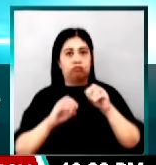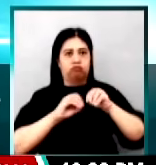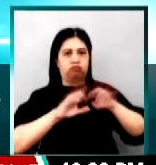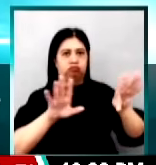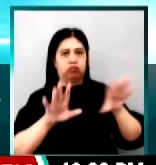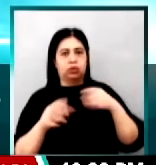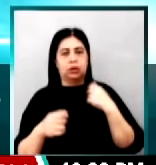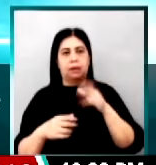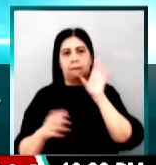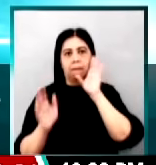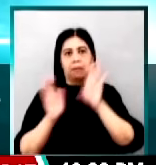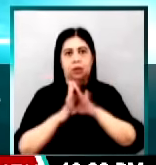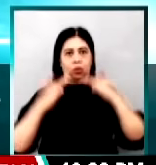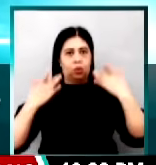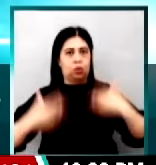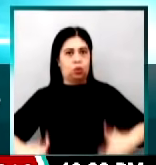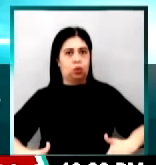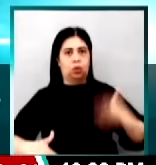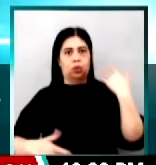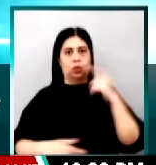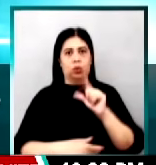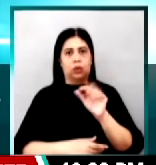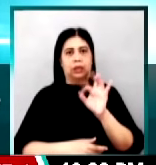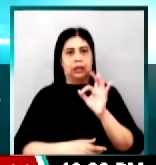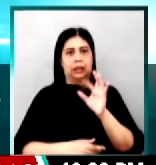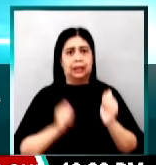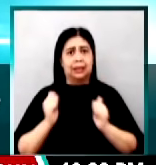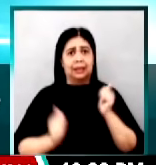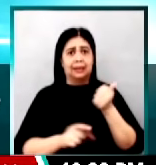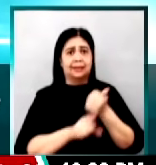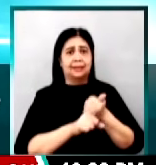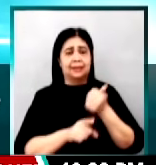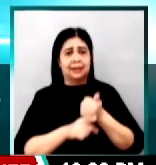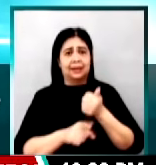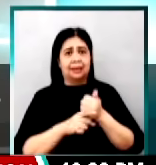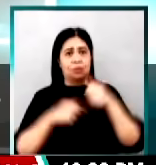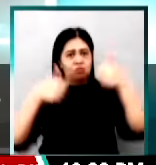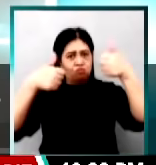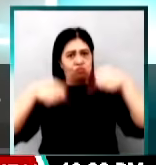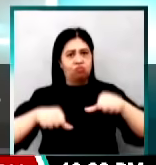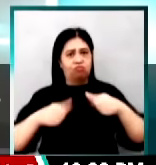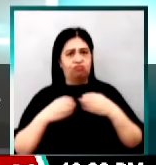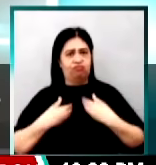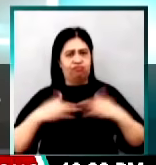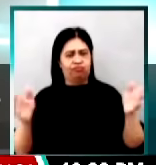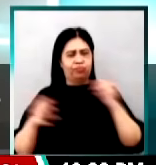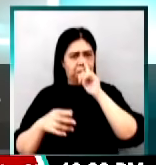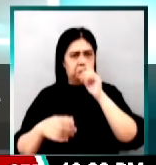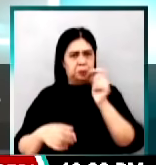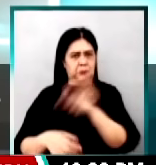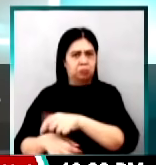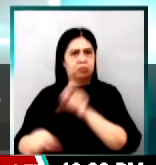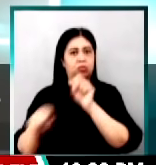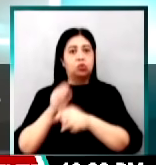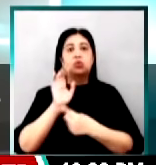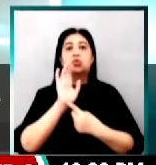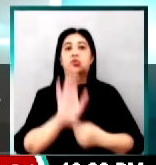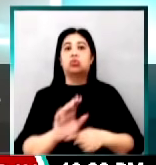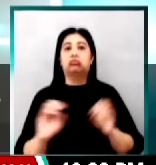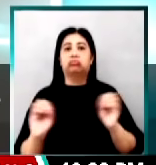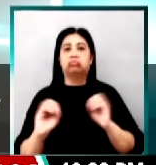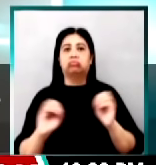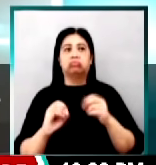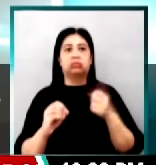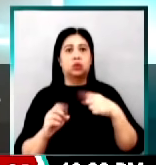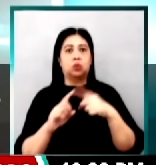noong 2019, ang aktres na mismo ang nag-post nito. Ginawa niya raw ito para ipakitang walang sino man ang